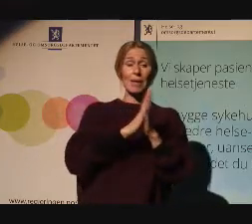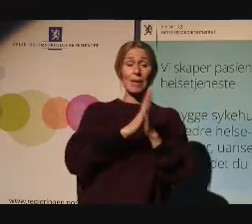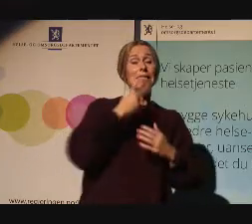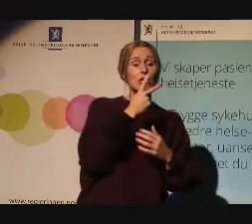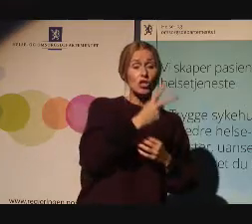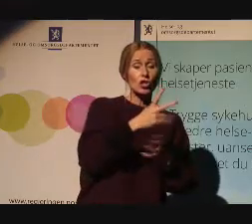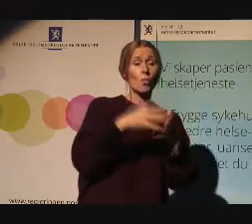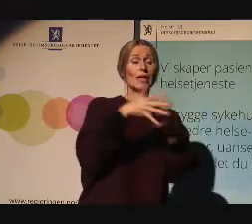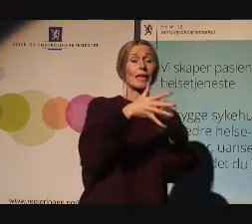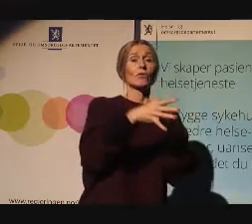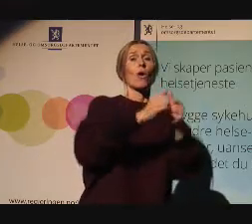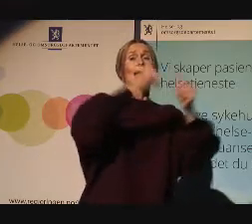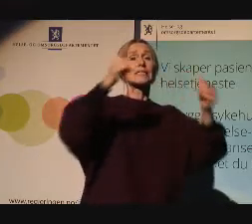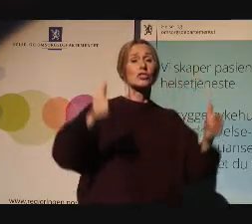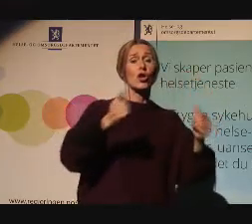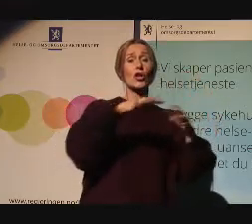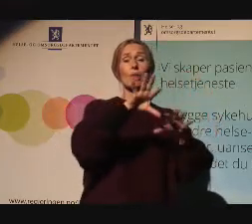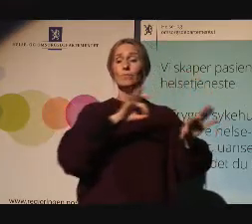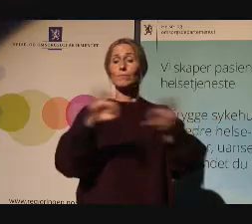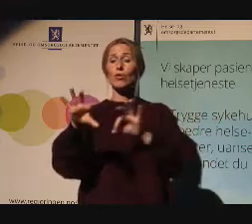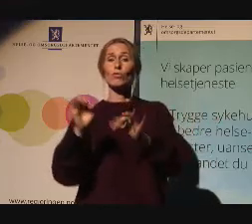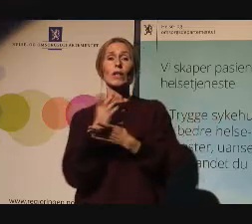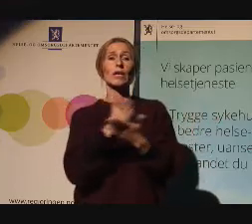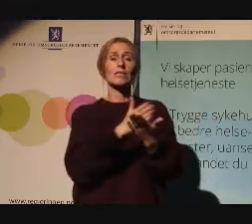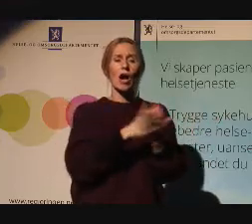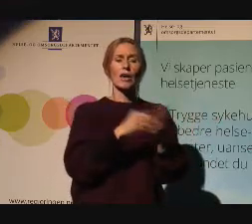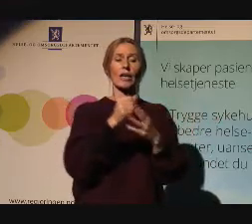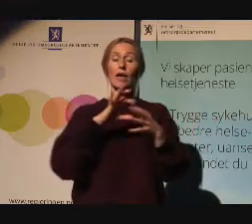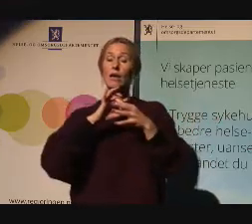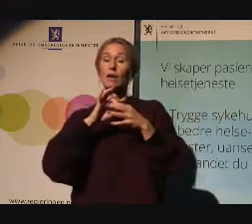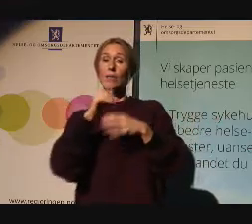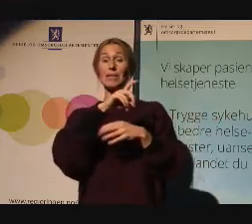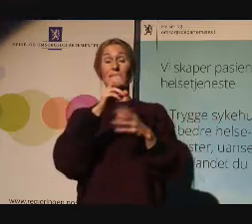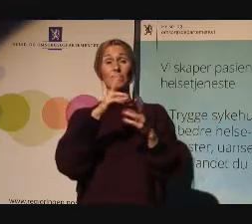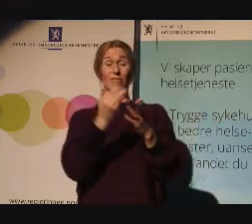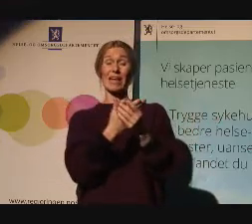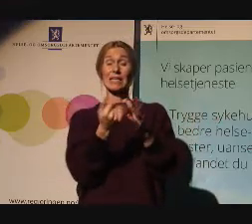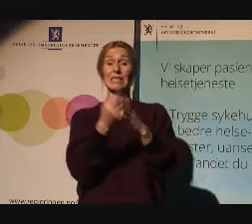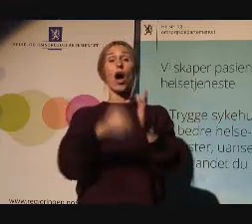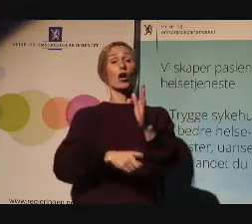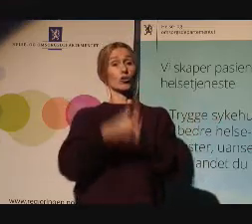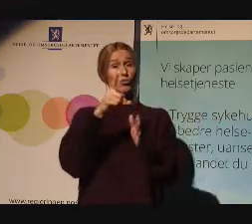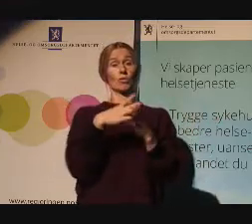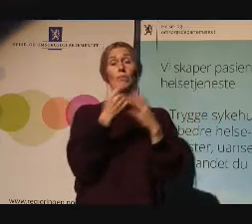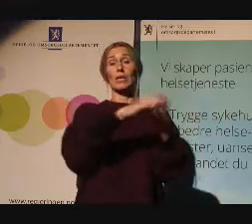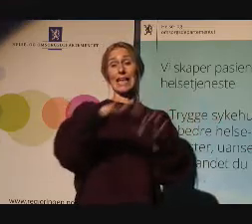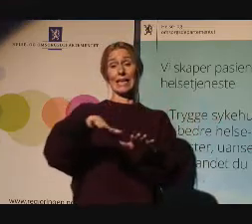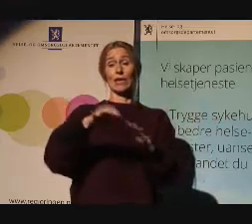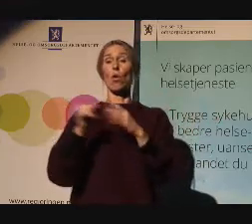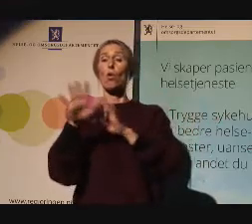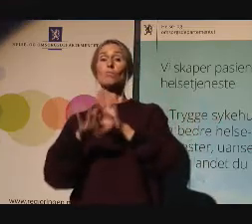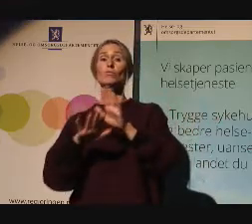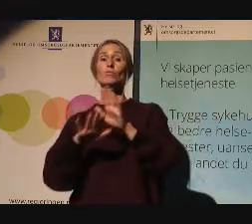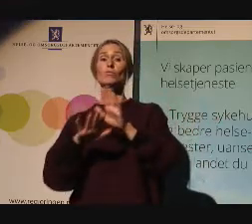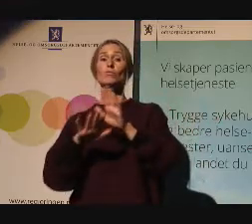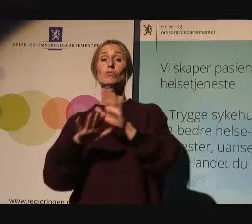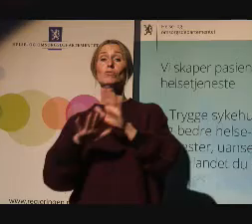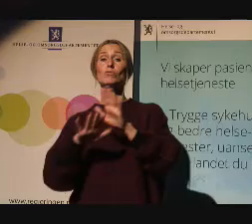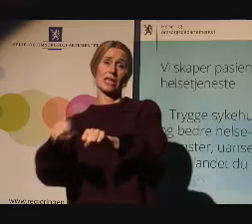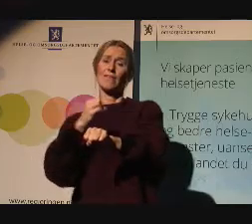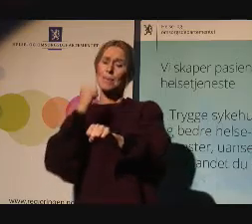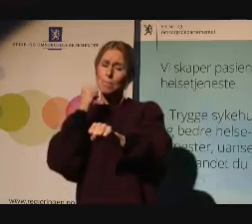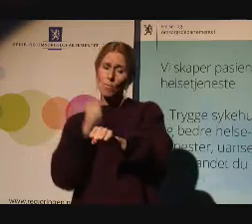om å gjennomgå et større utvalg saker om akuttplasseringer og om omsorgsovertagelser. Vi er nødt til å lære